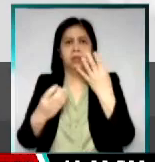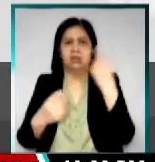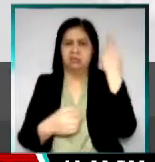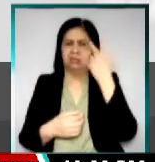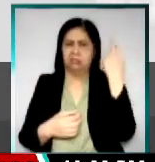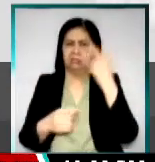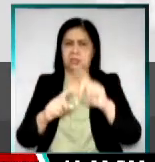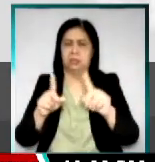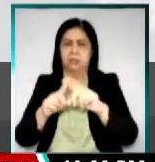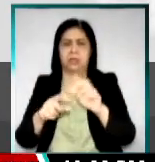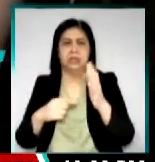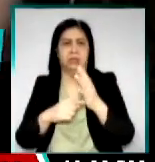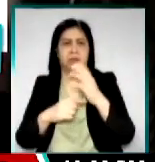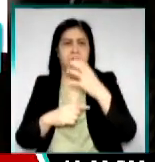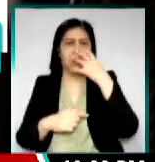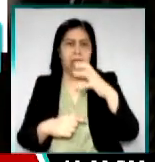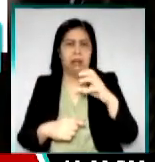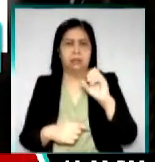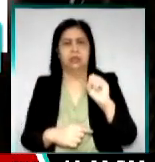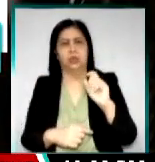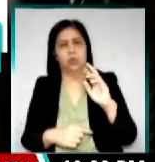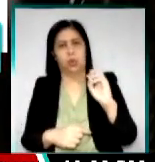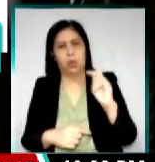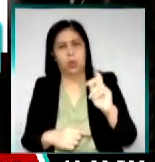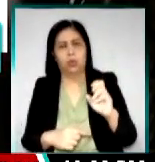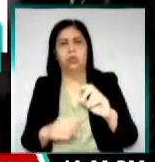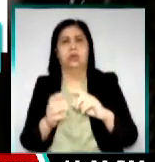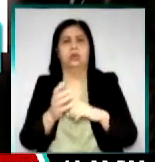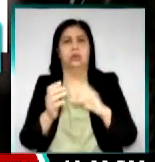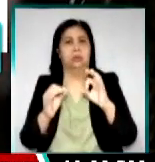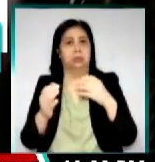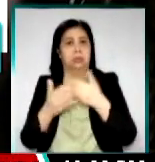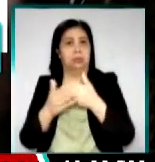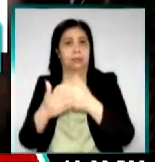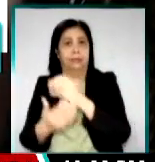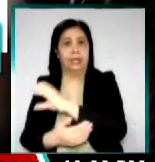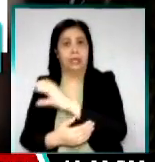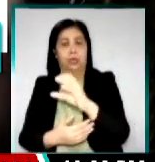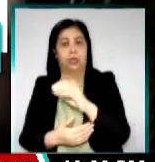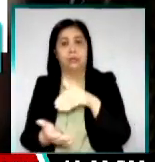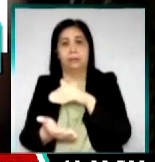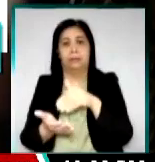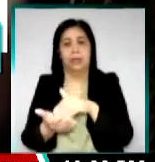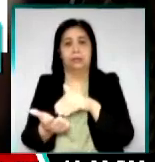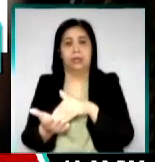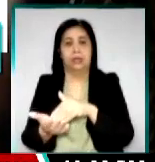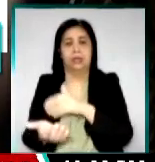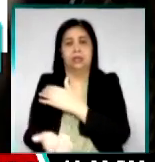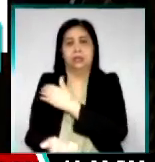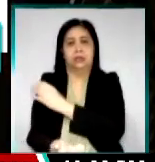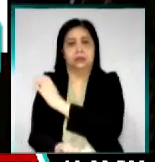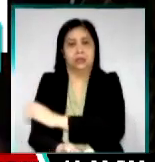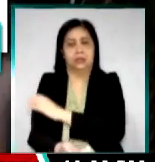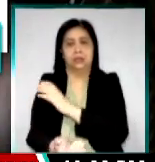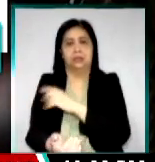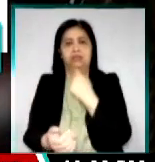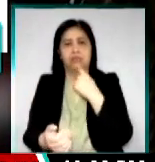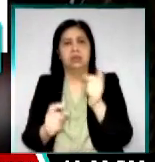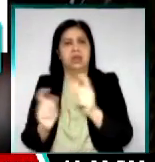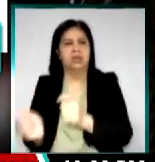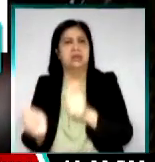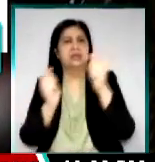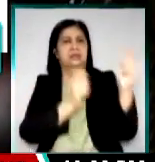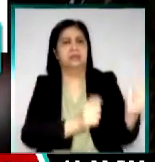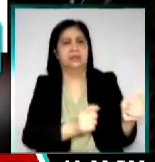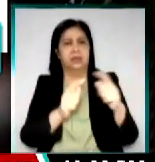ng na-heat stroke si Mateo. Pag palapit na kami sa Caloocan Medical Center, tatay, huwag na dyan, bumipat yung anak niyo sa